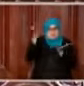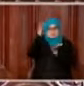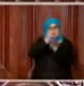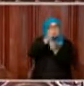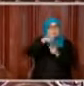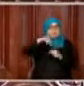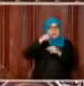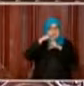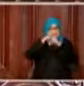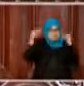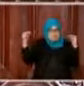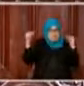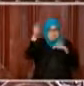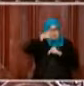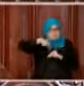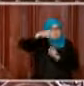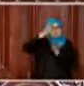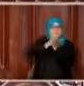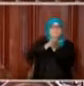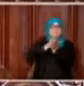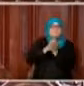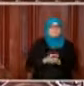وما ذلك علينا بكثير.